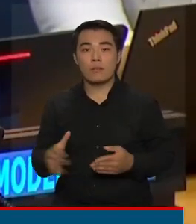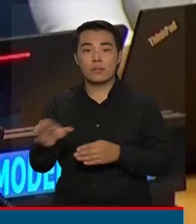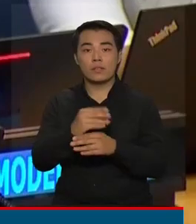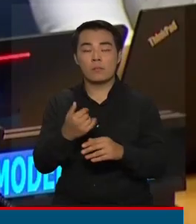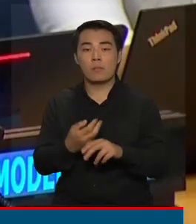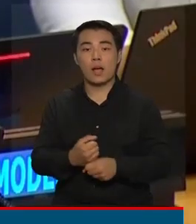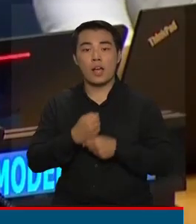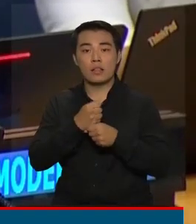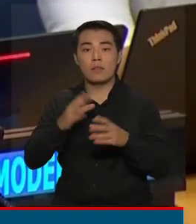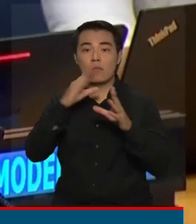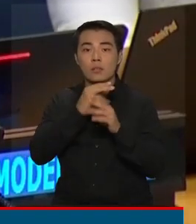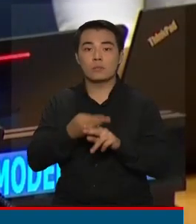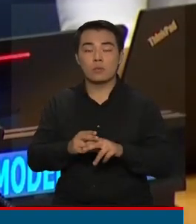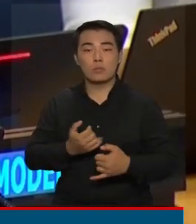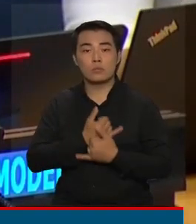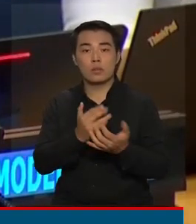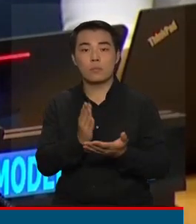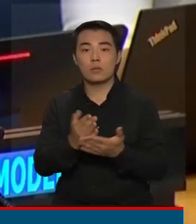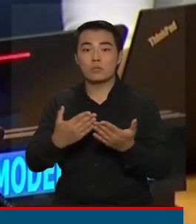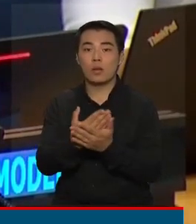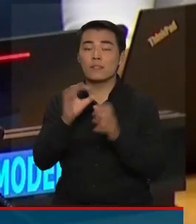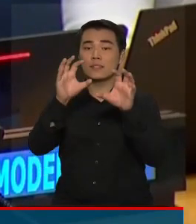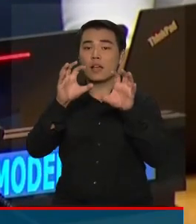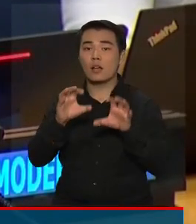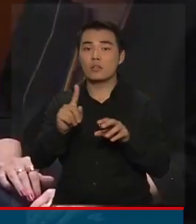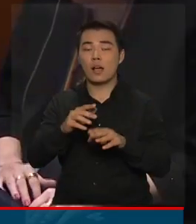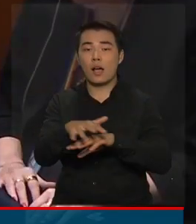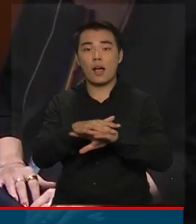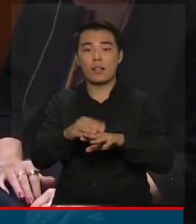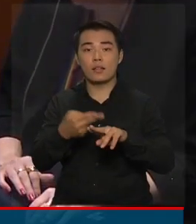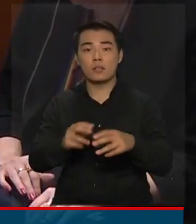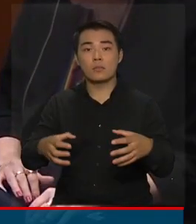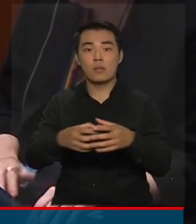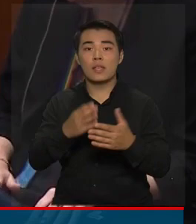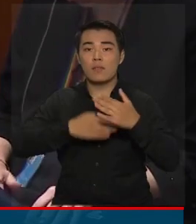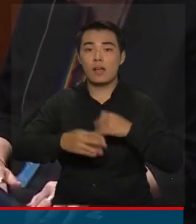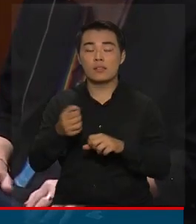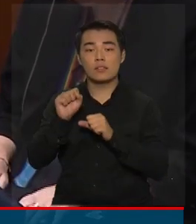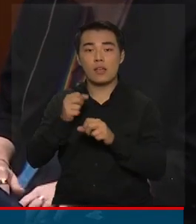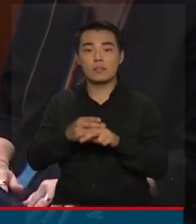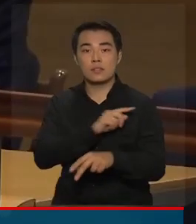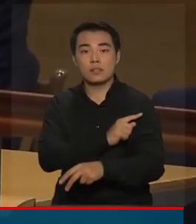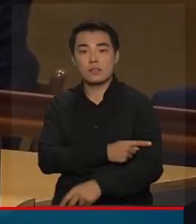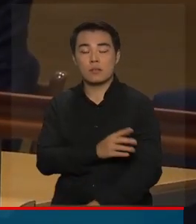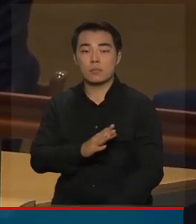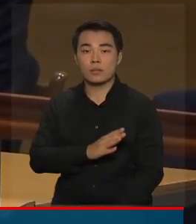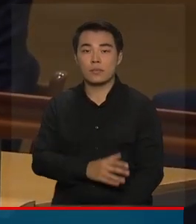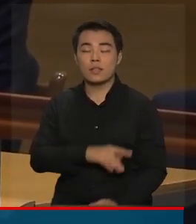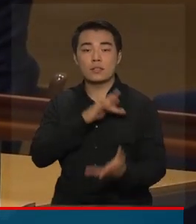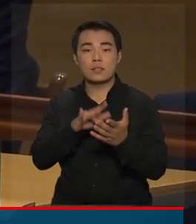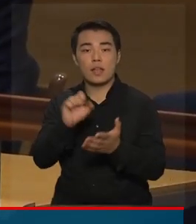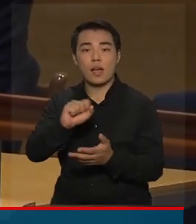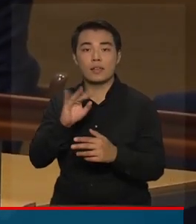қол жетімді болуын қамтамасыз етеміз. Жаңа әлеуметтік кодексте халықтың осал топтарын қорғау шаралары күшейтілді. Орталық Азия